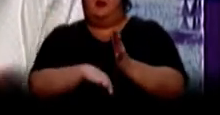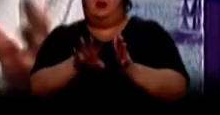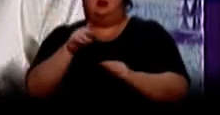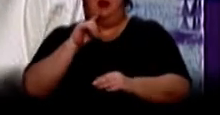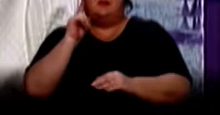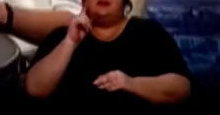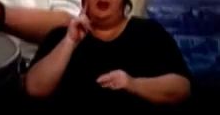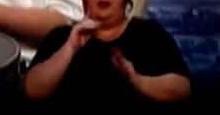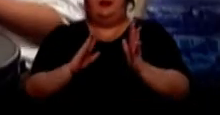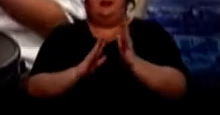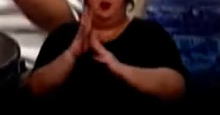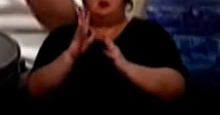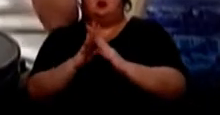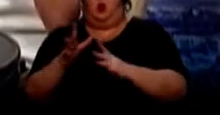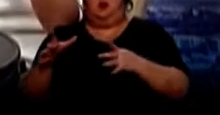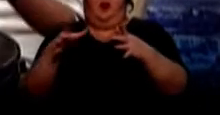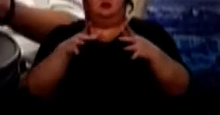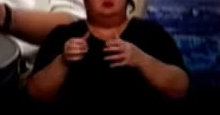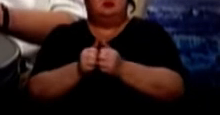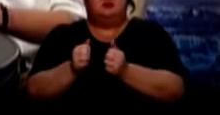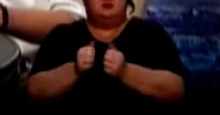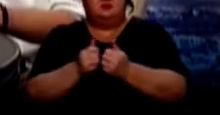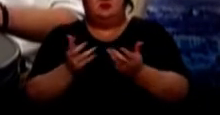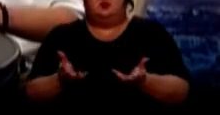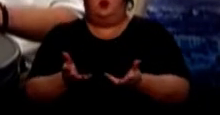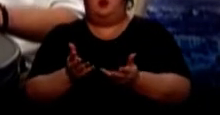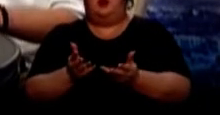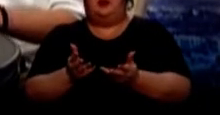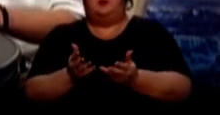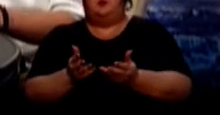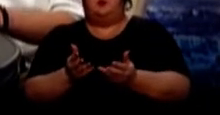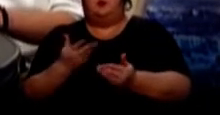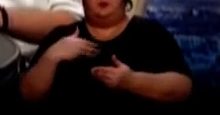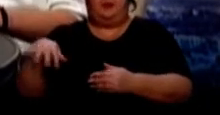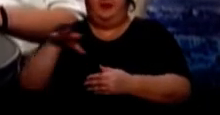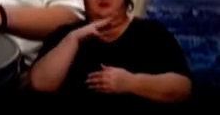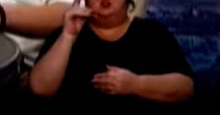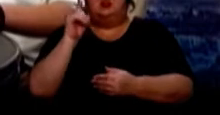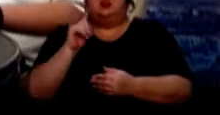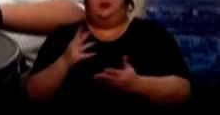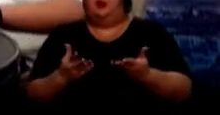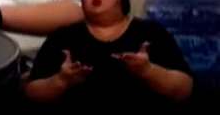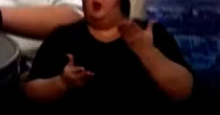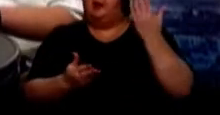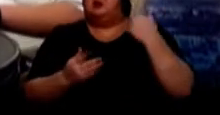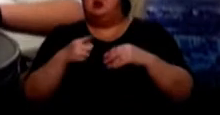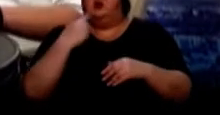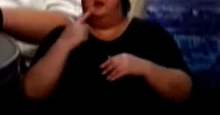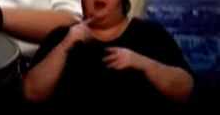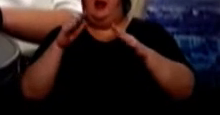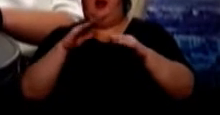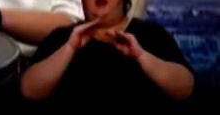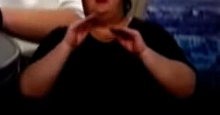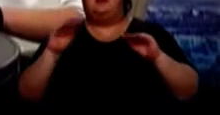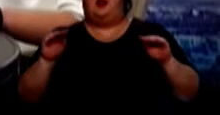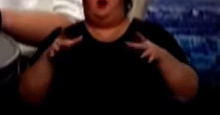зелених зонах, водоймах, ми всі знаємо, що зараз, якщо раніше говорили, що в Тихому океані є